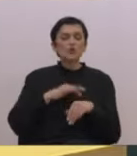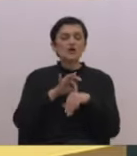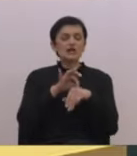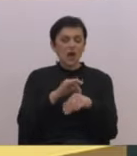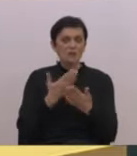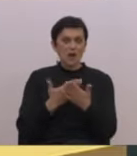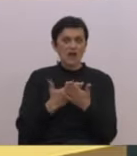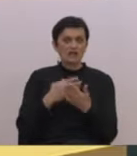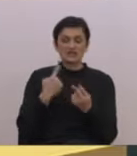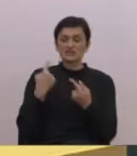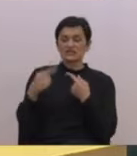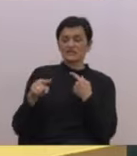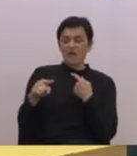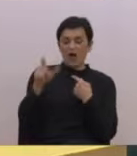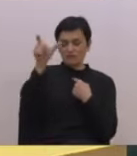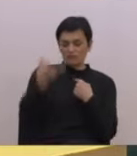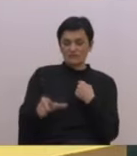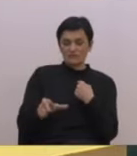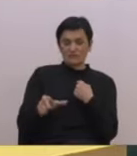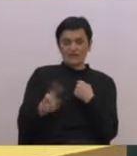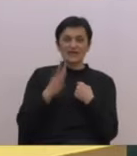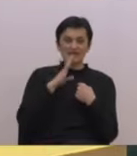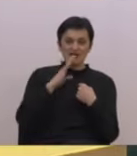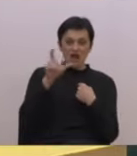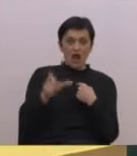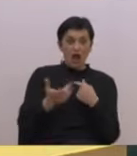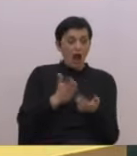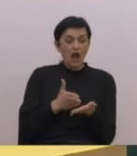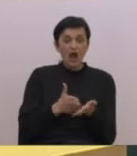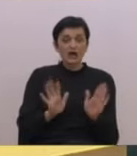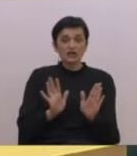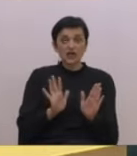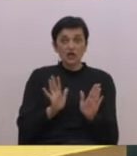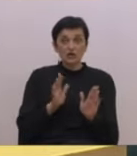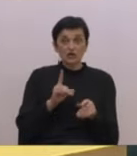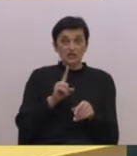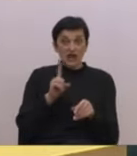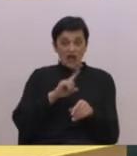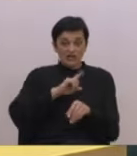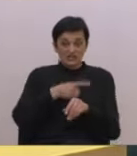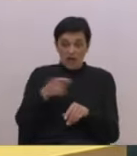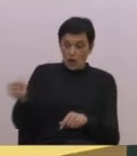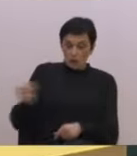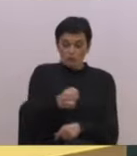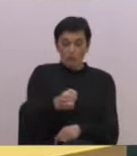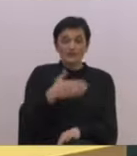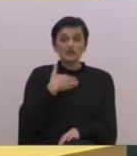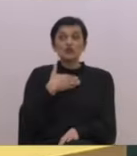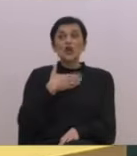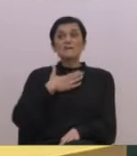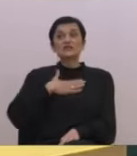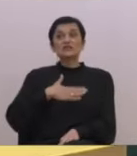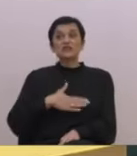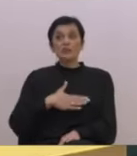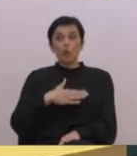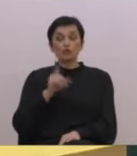საპირისპიროს ქესის ადამიანებთან. არ არის. რა ვქნა? ხო და ზალით ხო არ მოვიყვანთ? აი წარმოგიდგენთ, ჩემი სიამოვნებისთვის